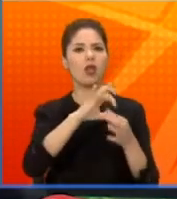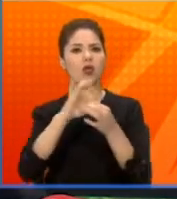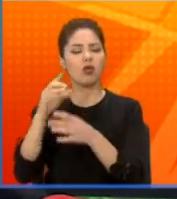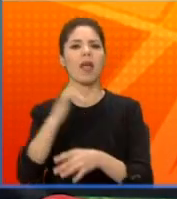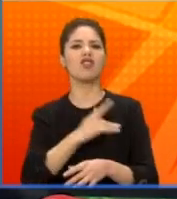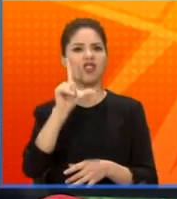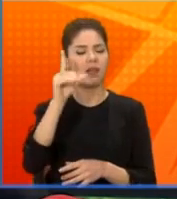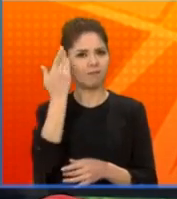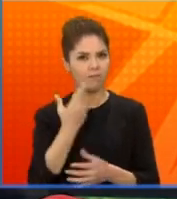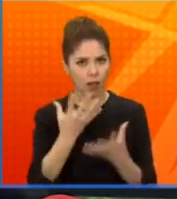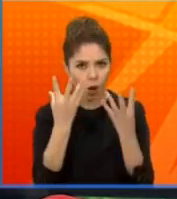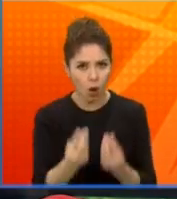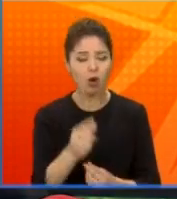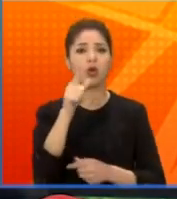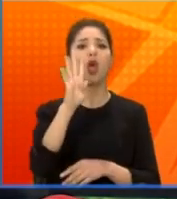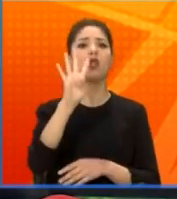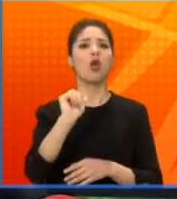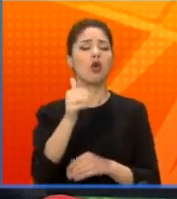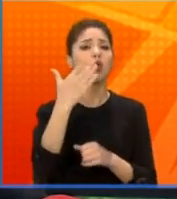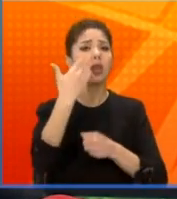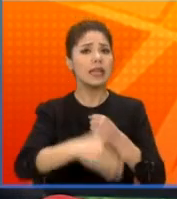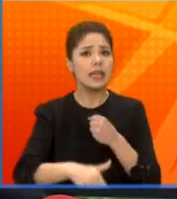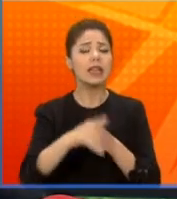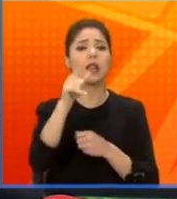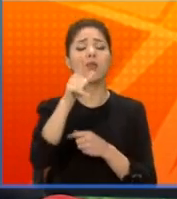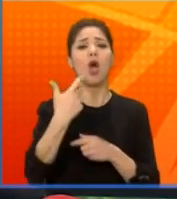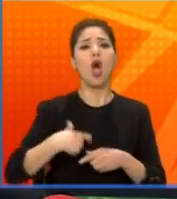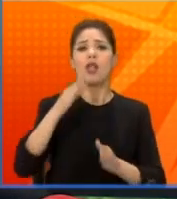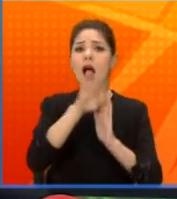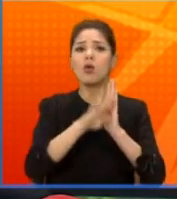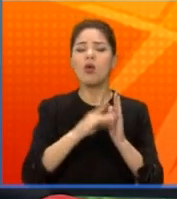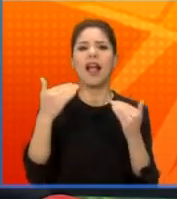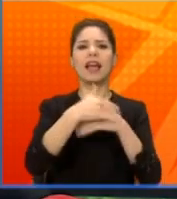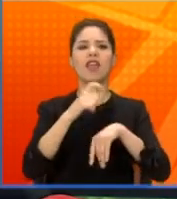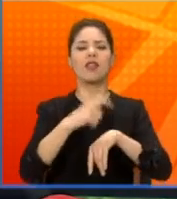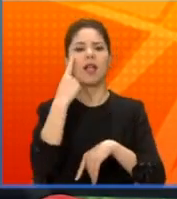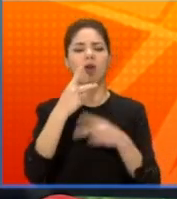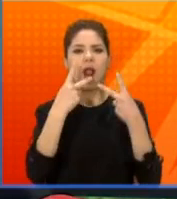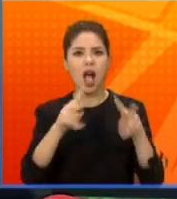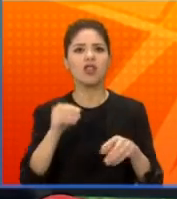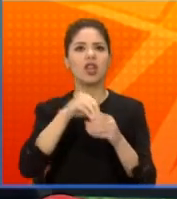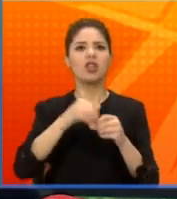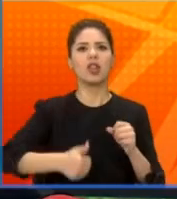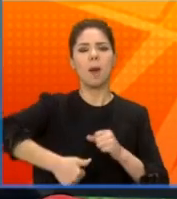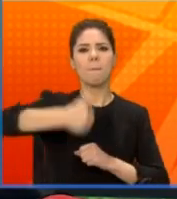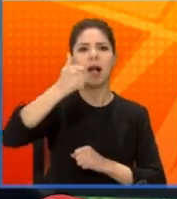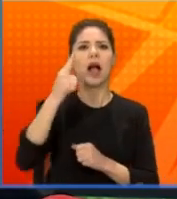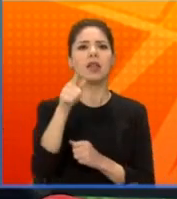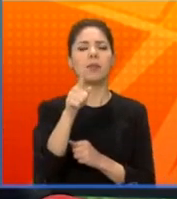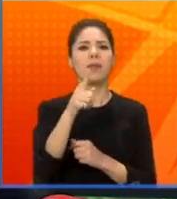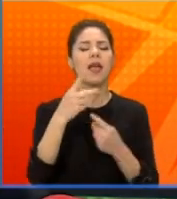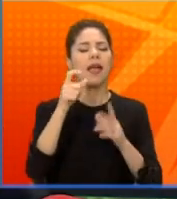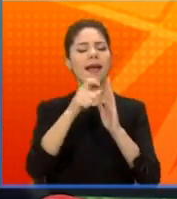yayında aktarmıştık bu ekrandan. 4 günlük kısıtlamanın istisnaları ise gece yarısı açıklandı. İçişleri Bakanlığı bir